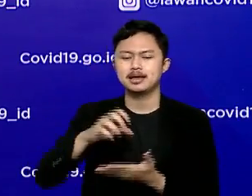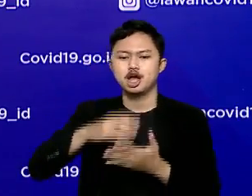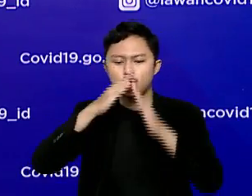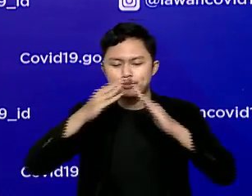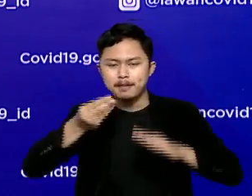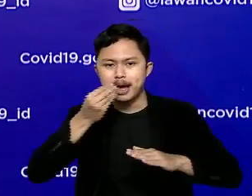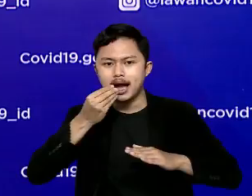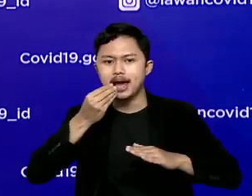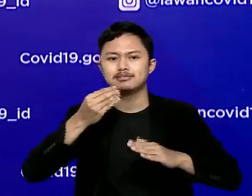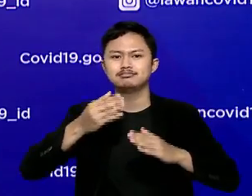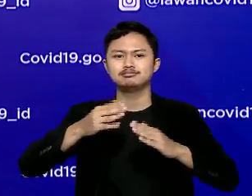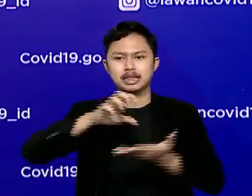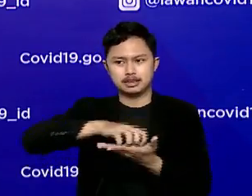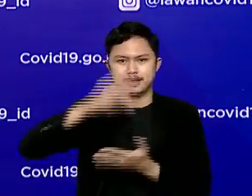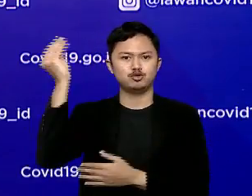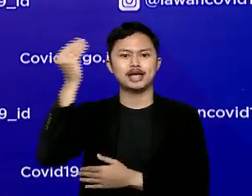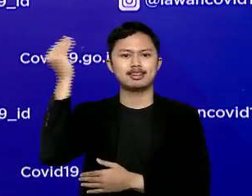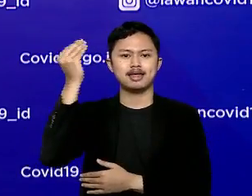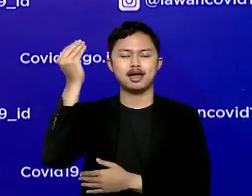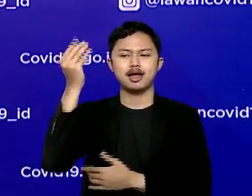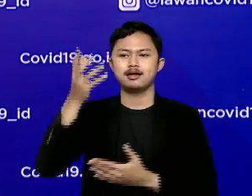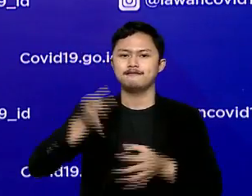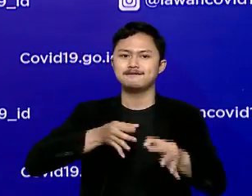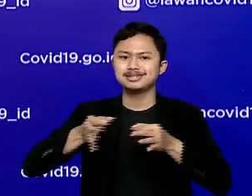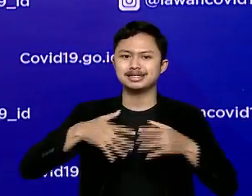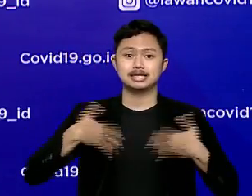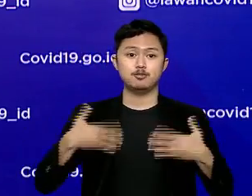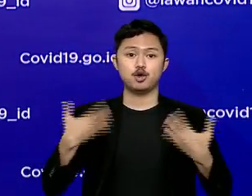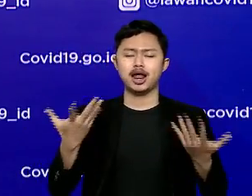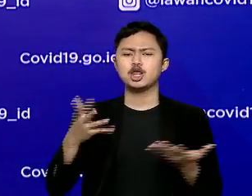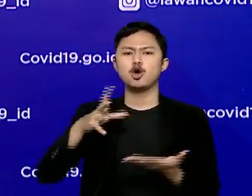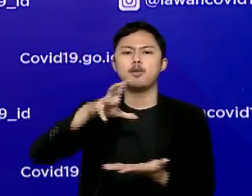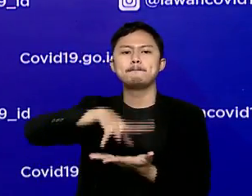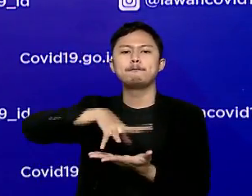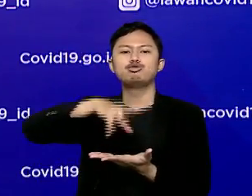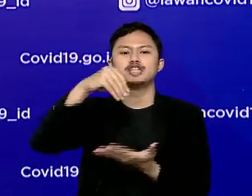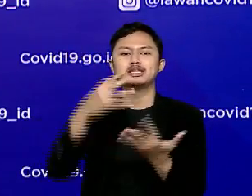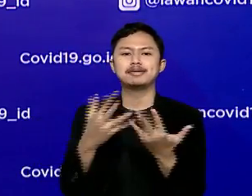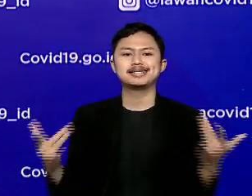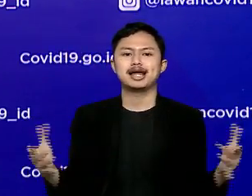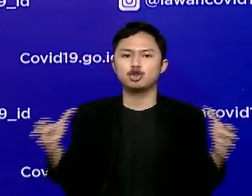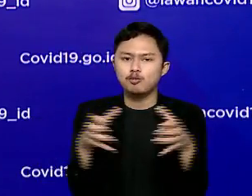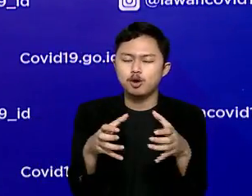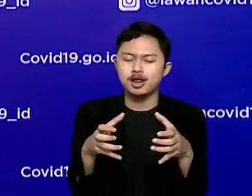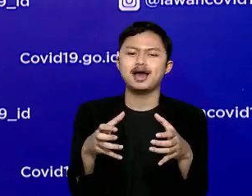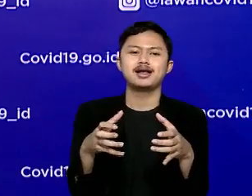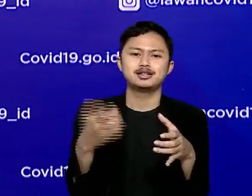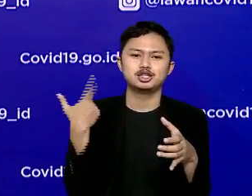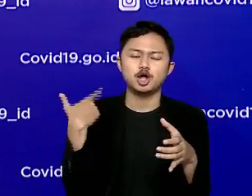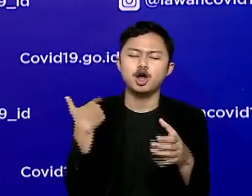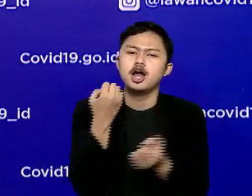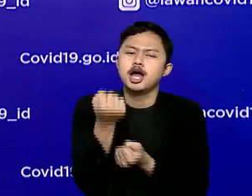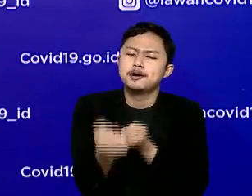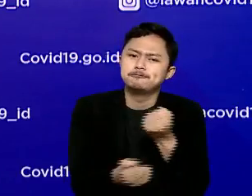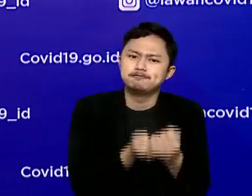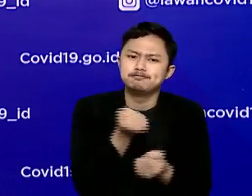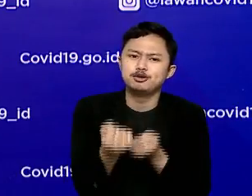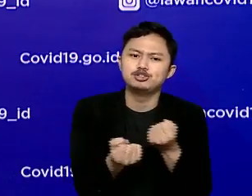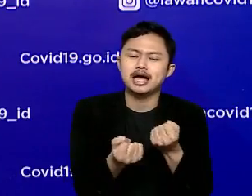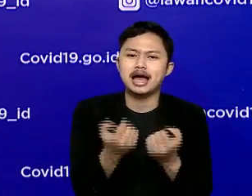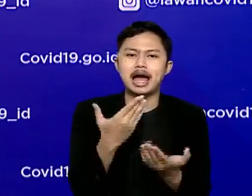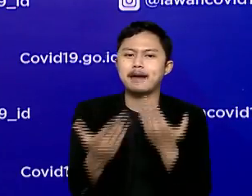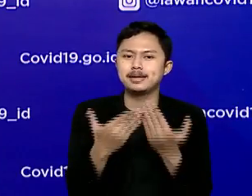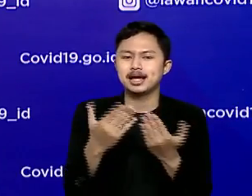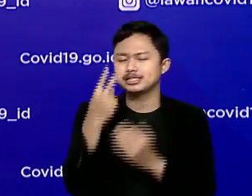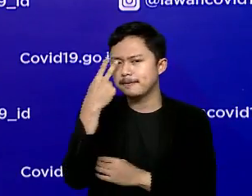wisata, fasilitas hiburan, serta titik kerumunan lain untuk mengoptimalisasi penggunaan peduli